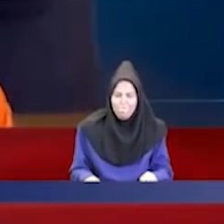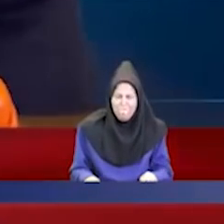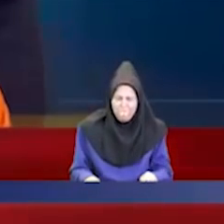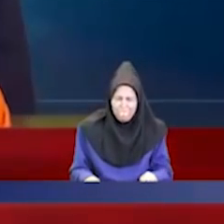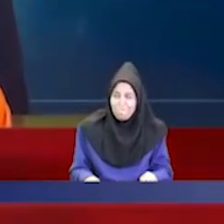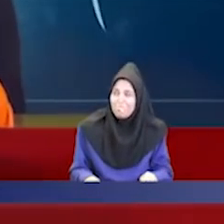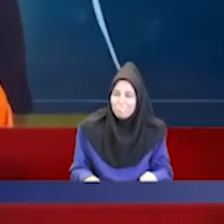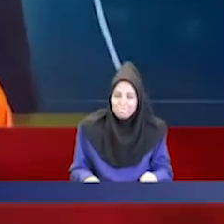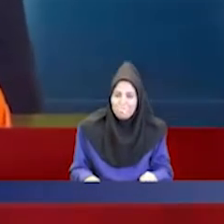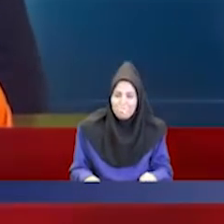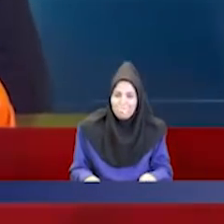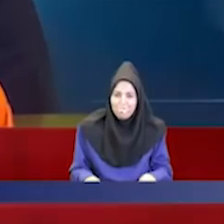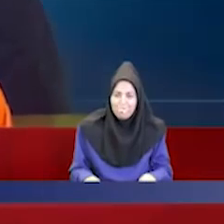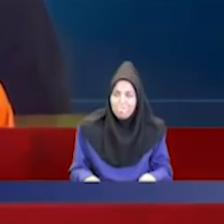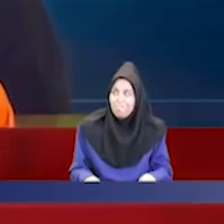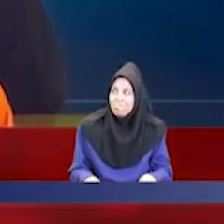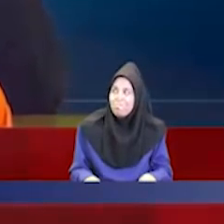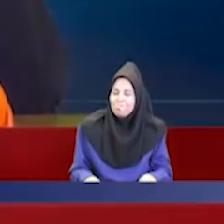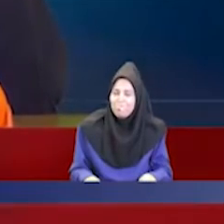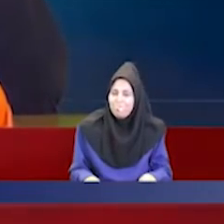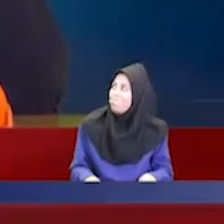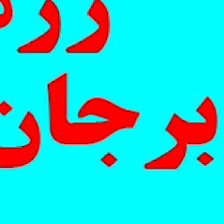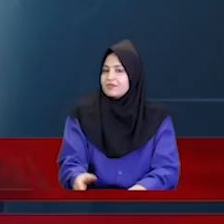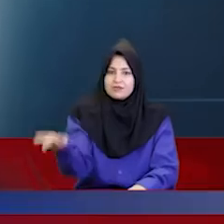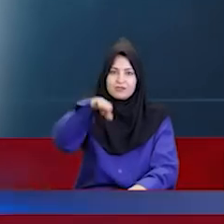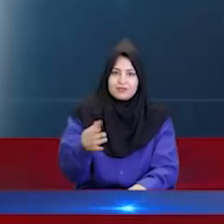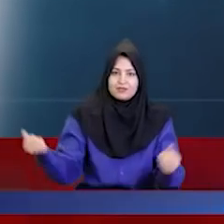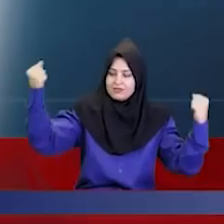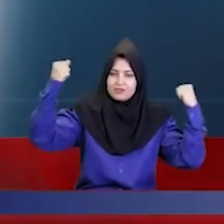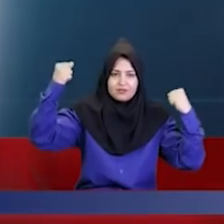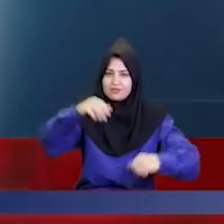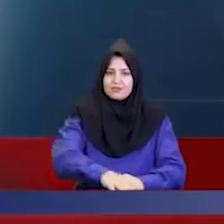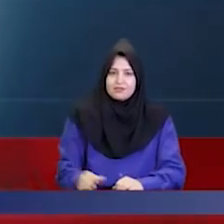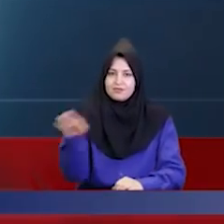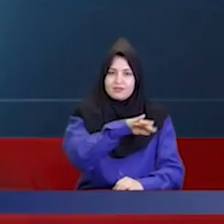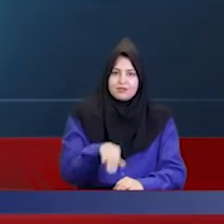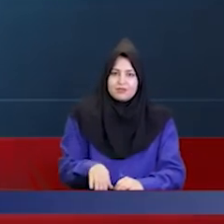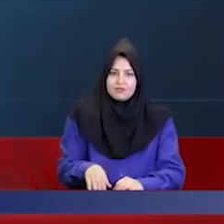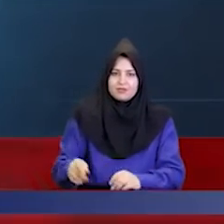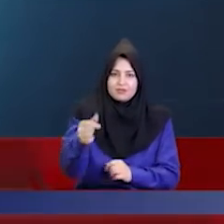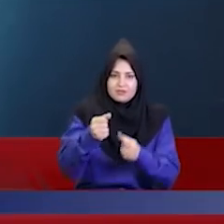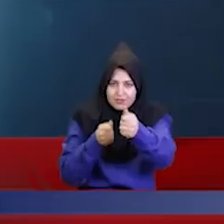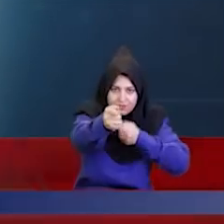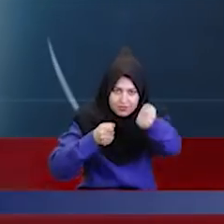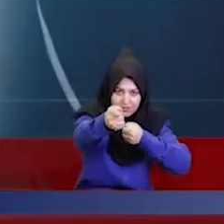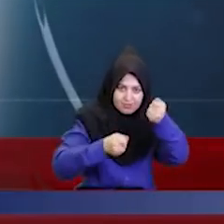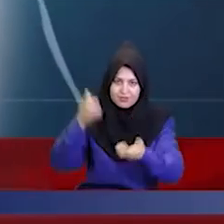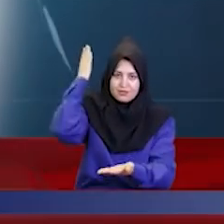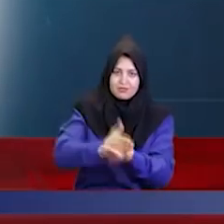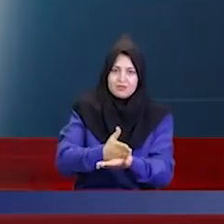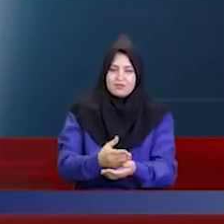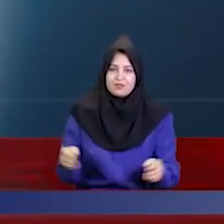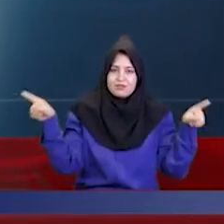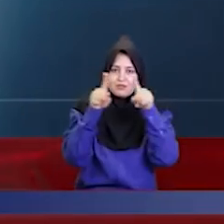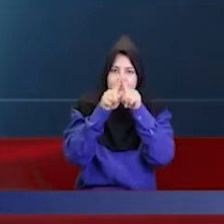میدی؟ بستنی خوردی؟ من گفتم بستنی خوردی؟ آقا دیگه باز هم حماسه ای دیگر، رزمایش قطع اینترنت